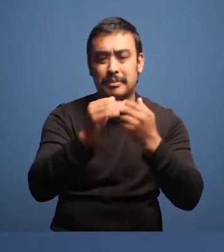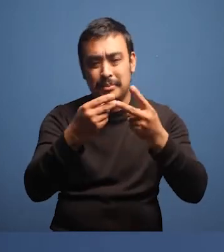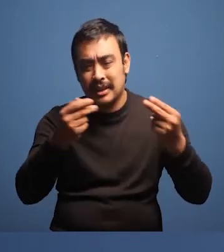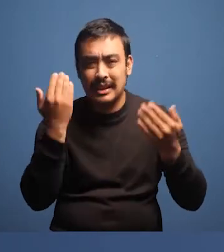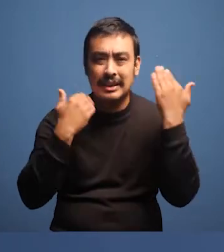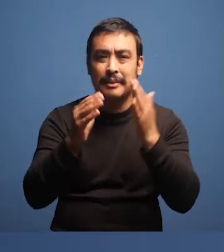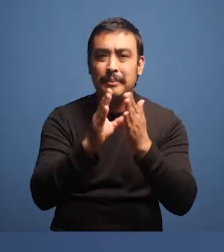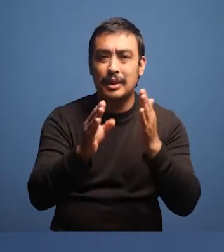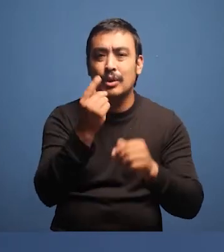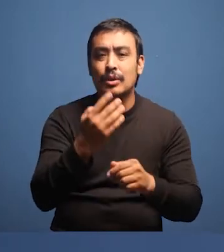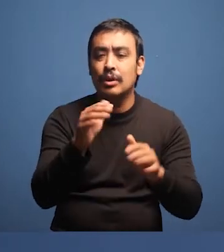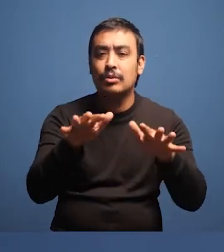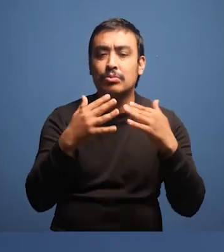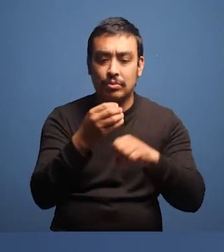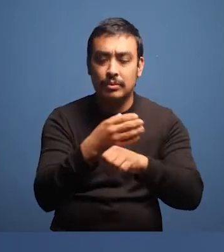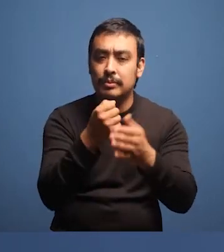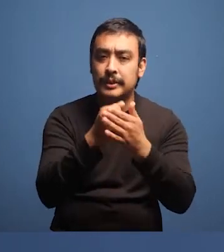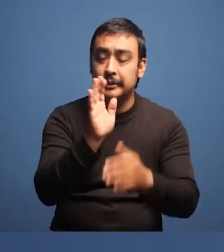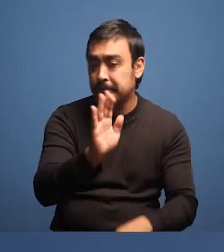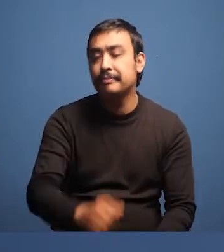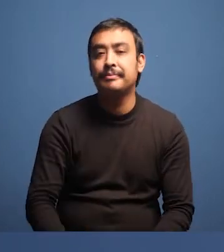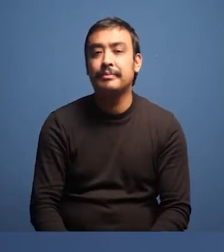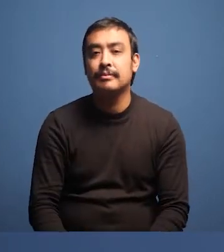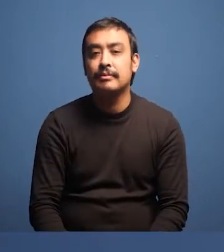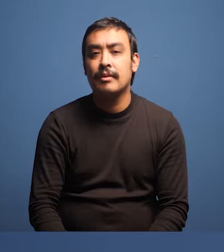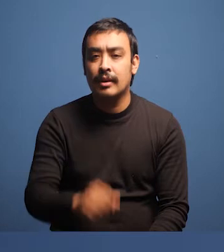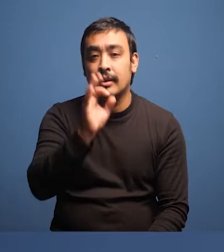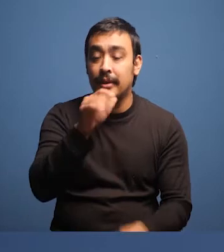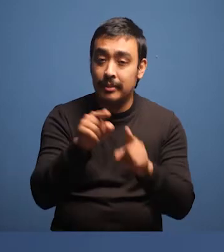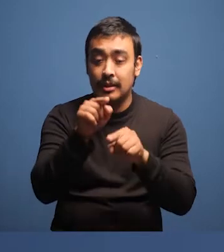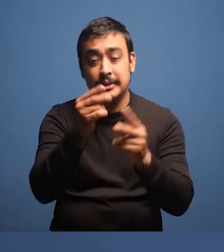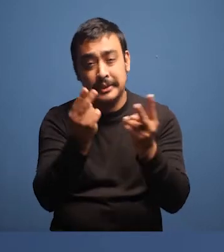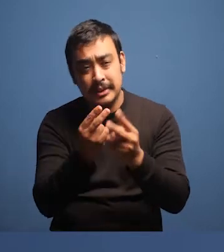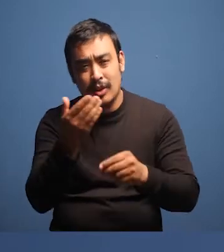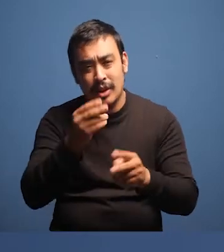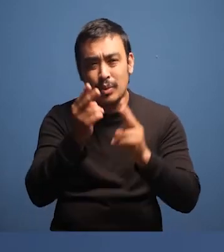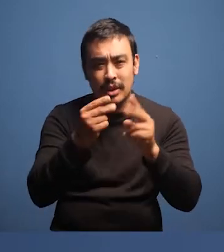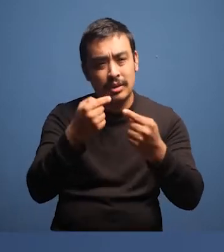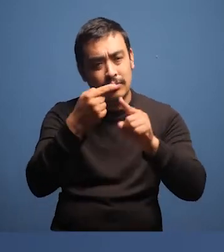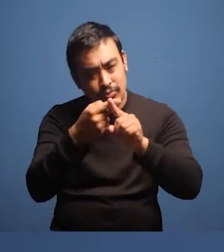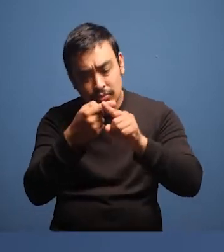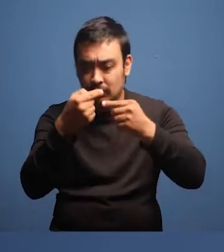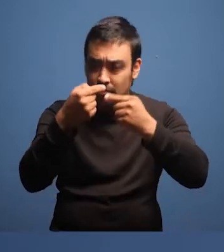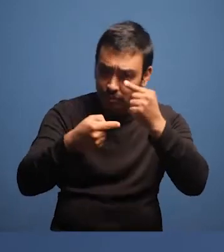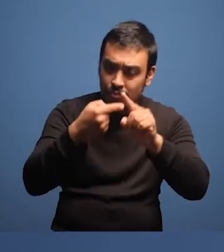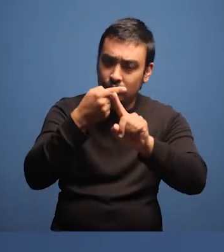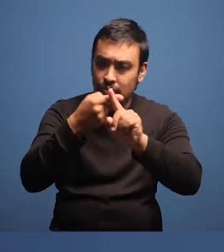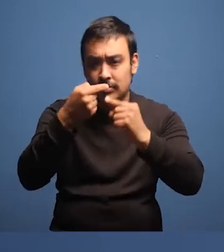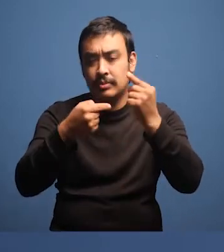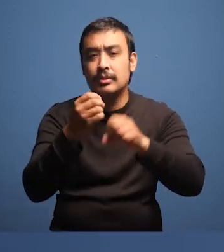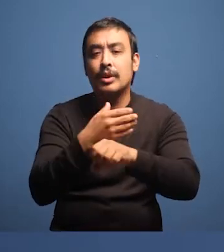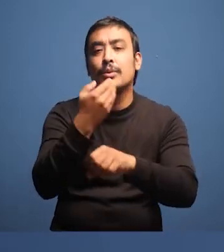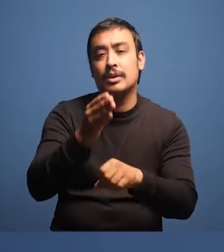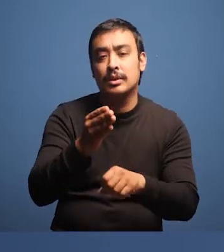चाहिँ के कस्ता असरहरू पुर्याइरहेको हुन्छ? सो अफकोर्स हजुरले भन्नुभएको हजुरको हरेक कुराको चाहिँ नेगेटिभ र पोजिटिभ इम्प्याक्ट हुनुभयो। अब नेगेटिभ इम्प्याक्ट हुने